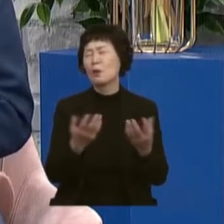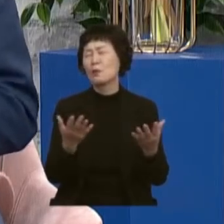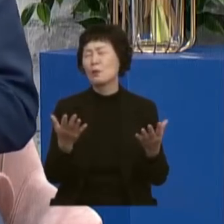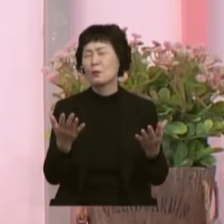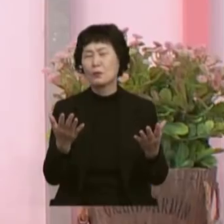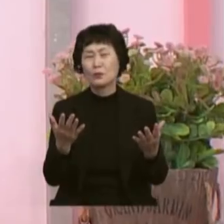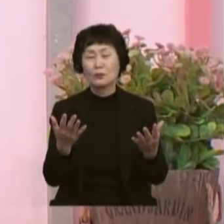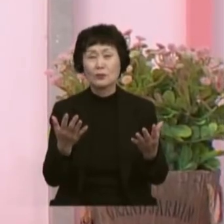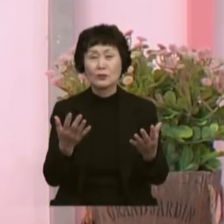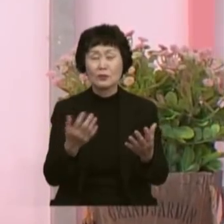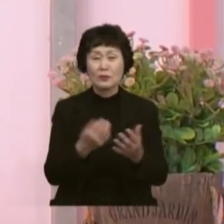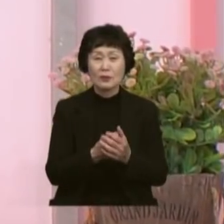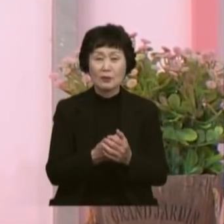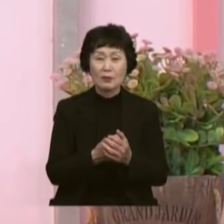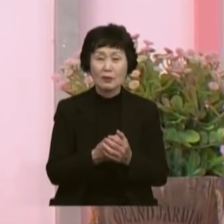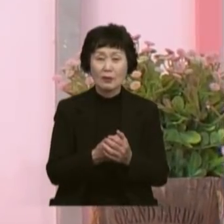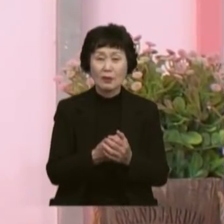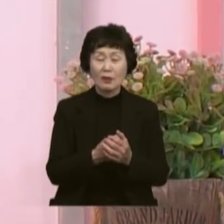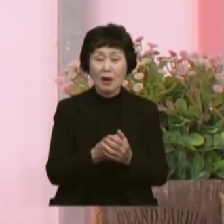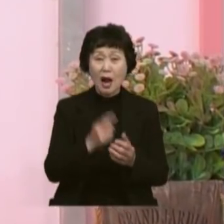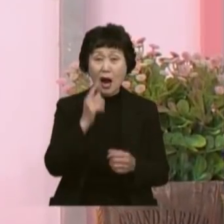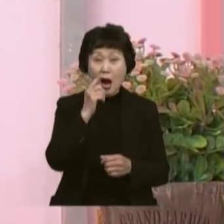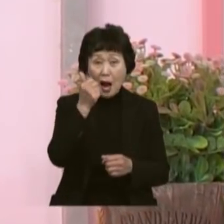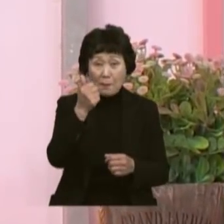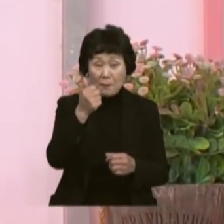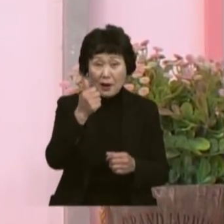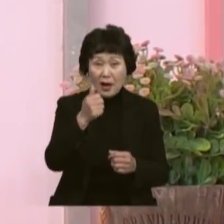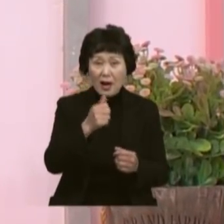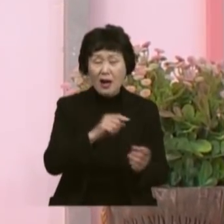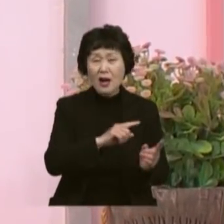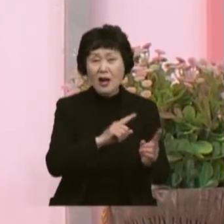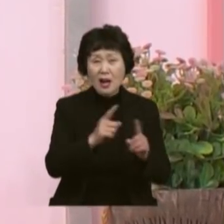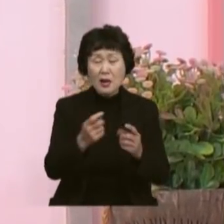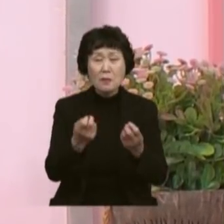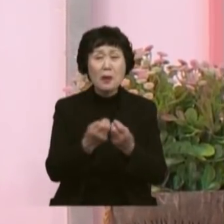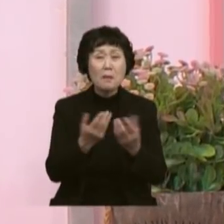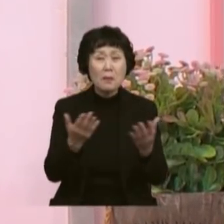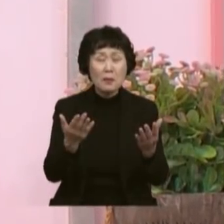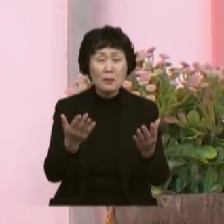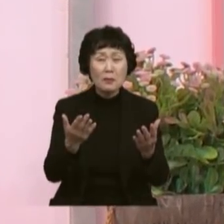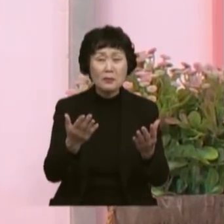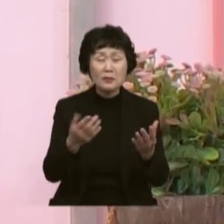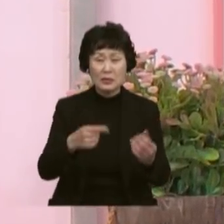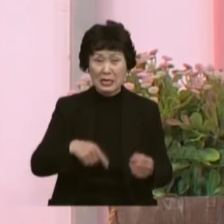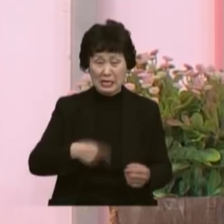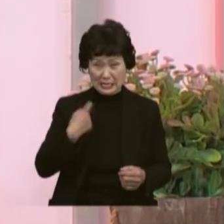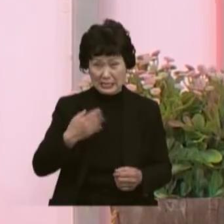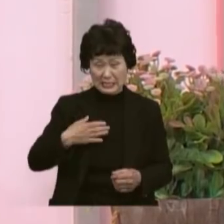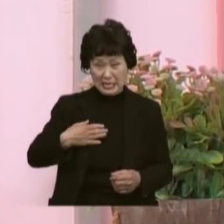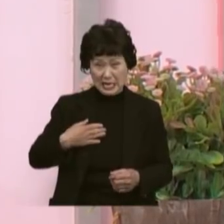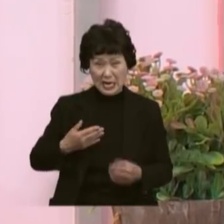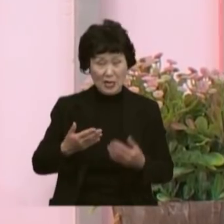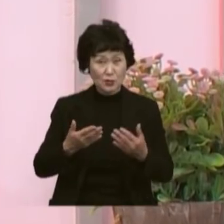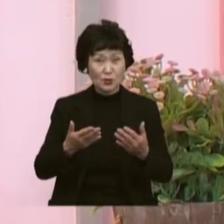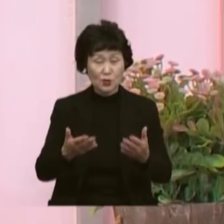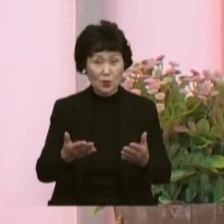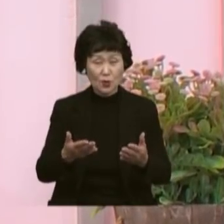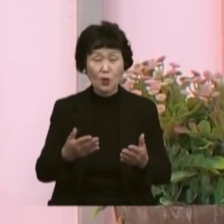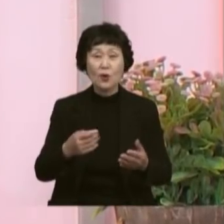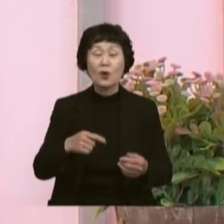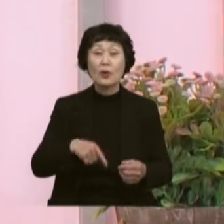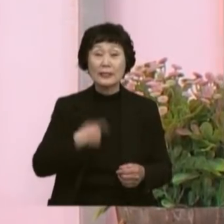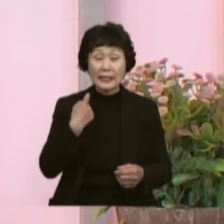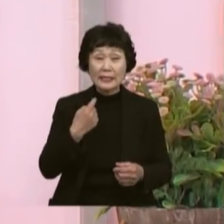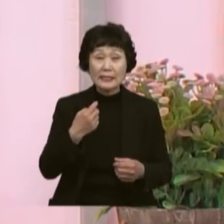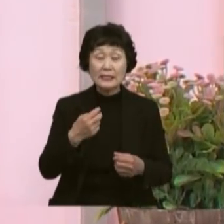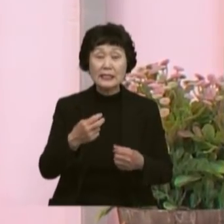없으니까. 제가 대신 찢어 죽지 않으면 자기는 죽는 줄 알았다는 거예요. 의대를 다녔어도 간이